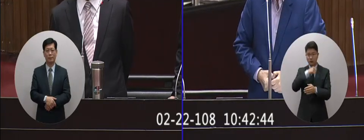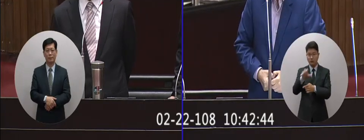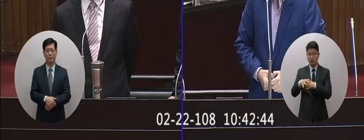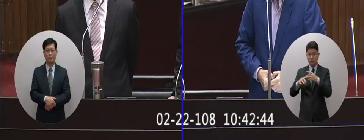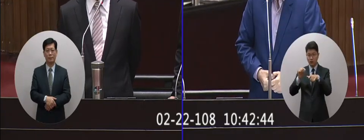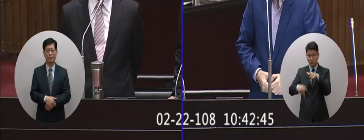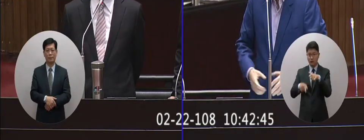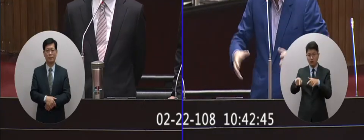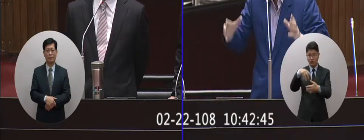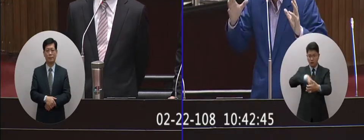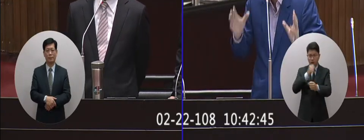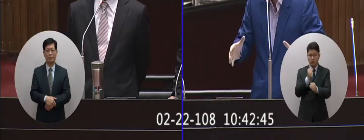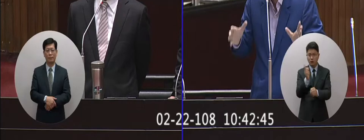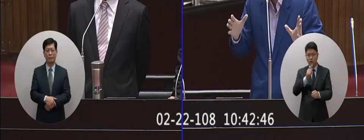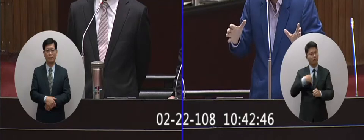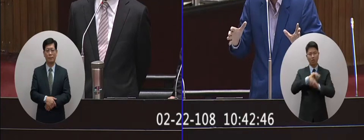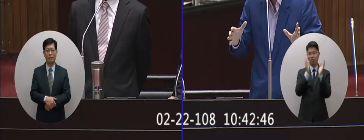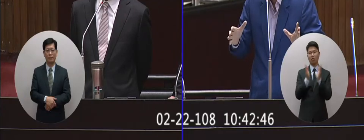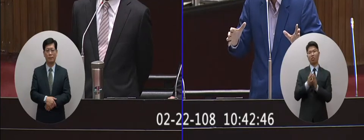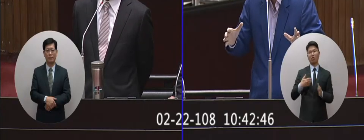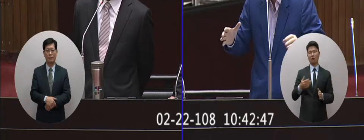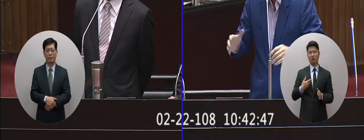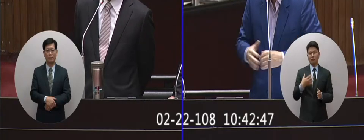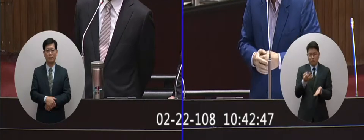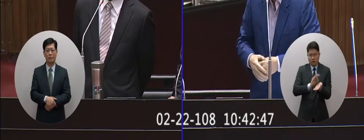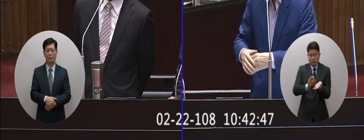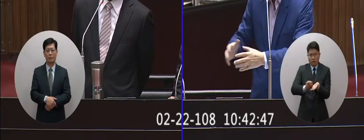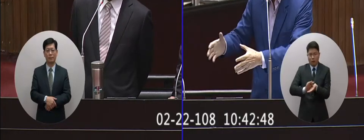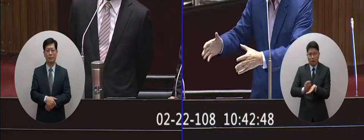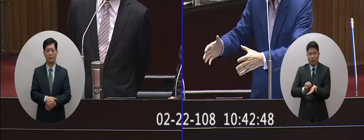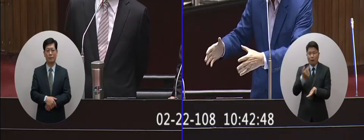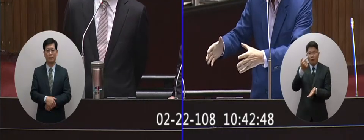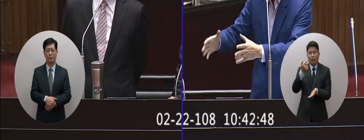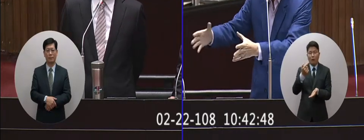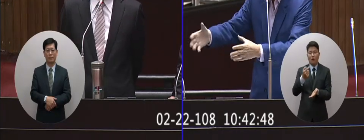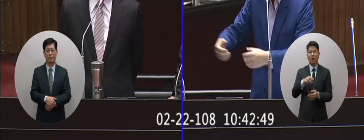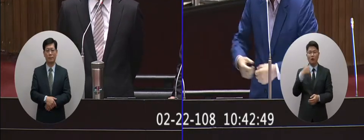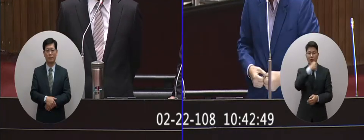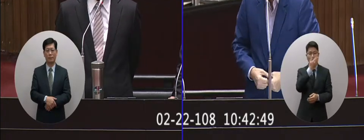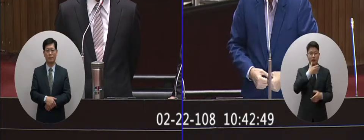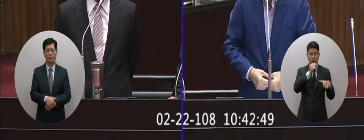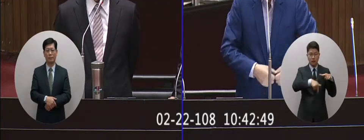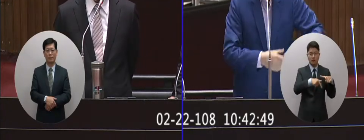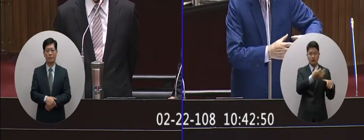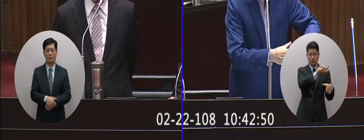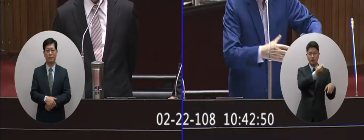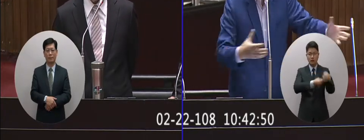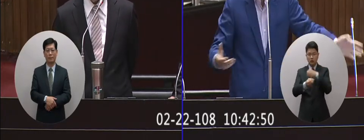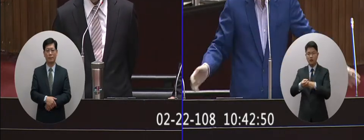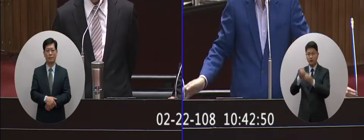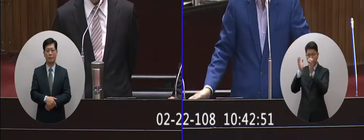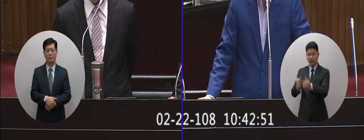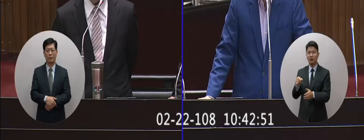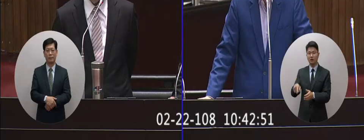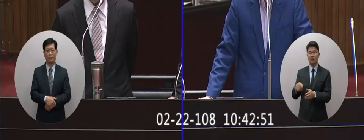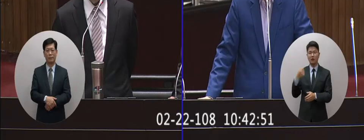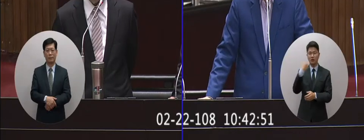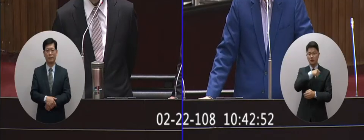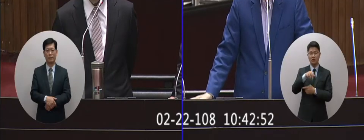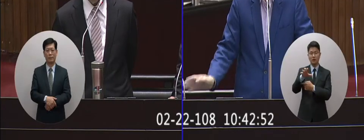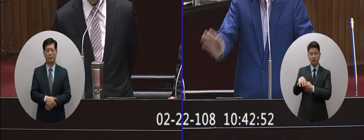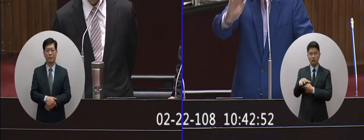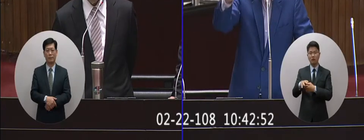什么事，花了很多的钱，从那个台糖那边拿了很多的钱哦，成立了一个台农